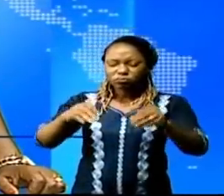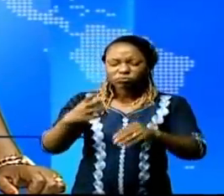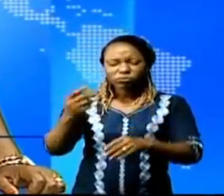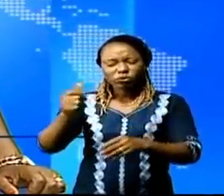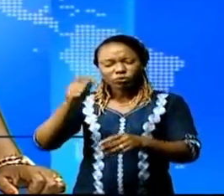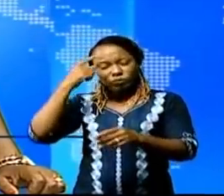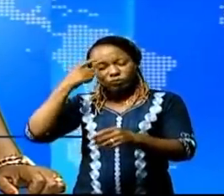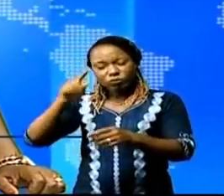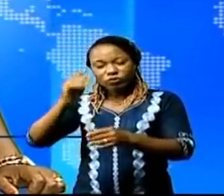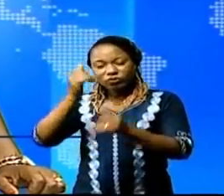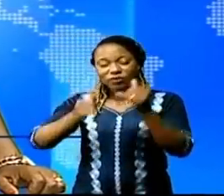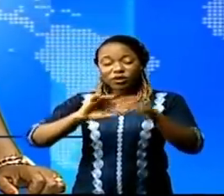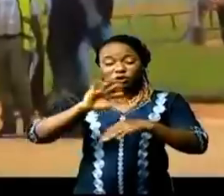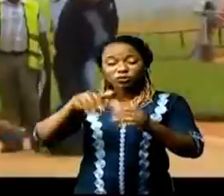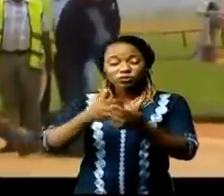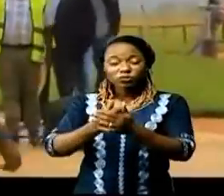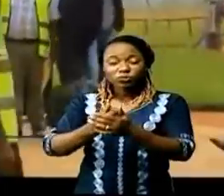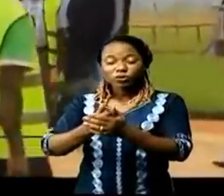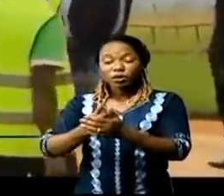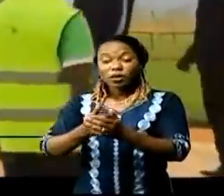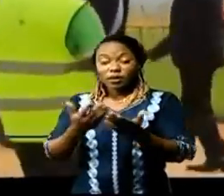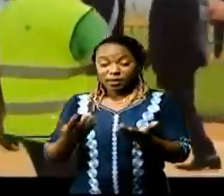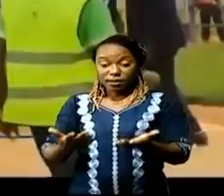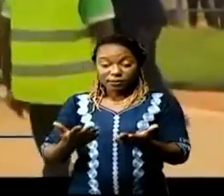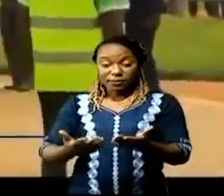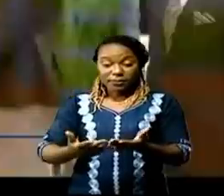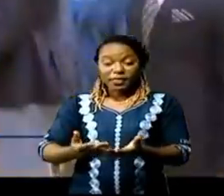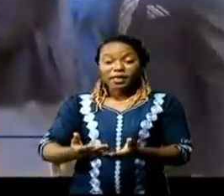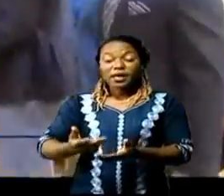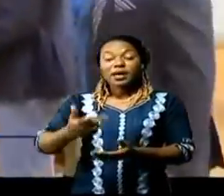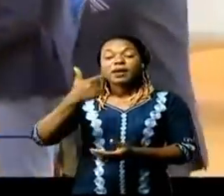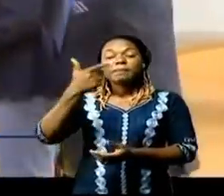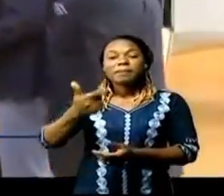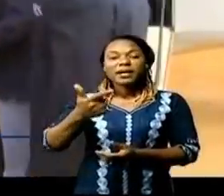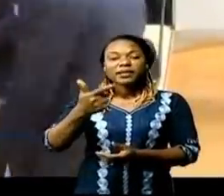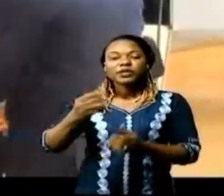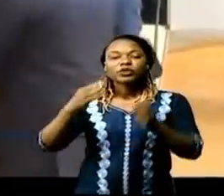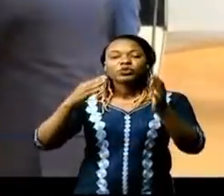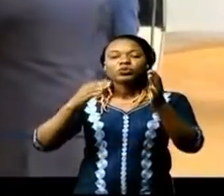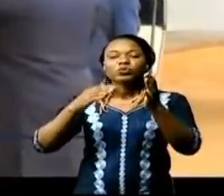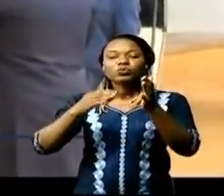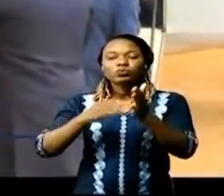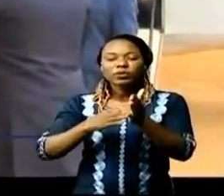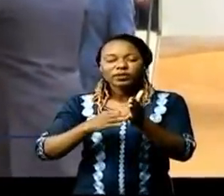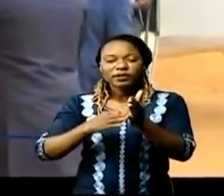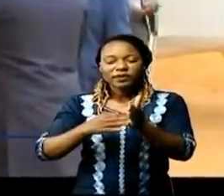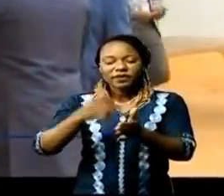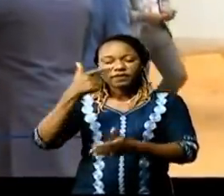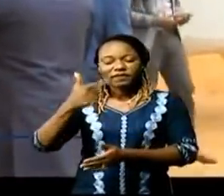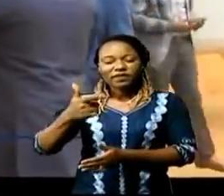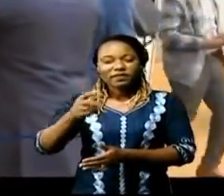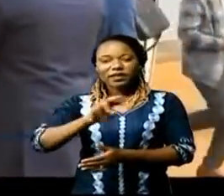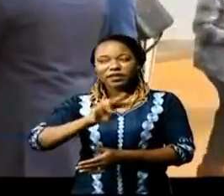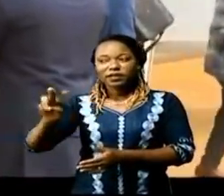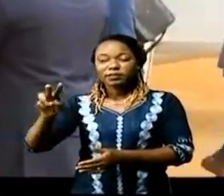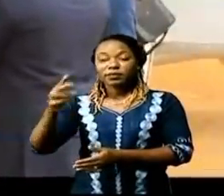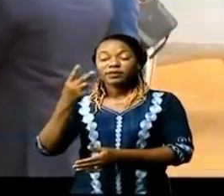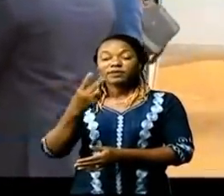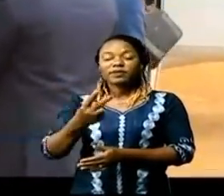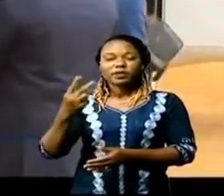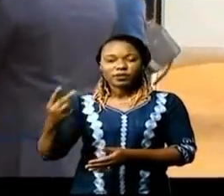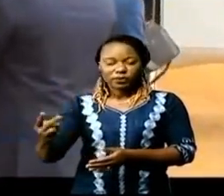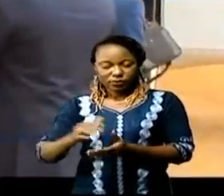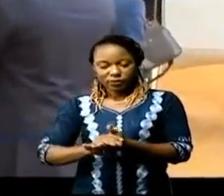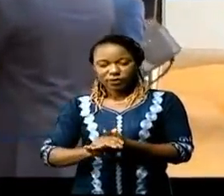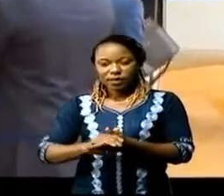secteurs. Arrivé ce mardi 8 février 2022 dans la ville de Butembo par l'aérodrome de Rwanda, la